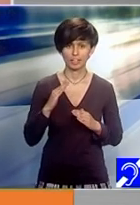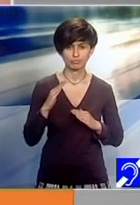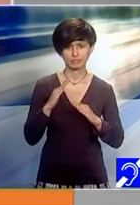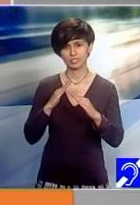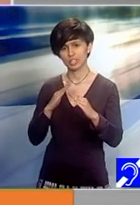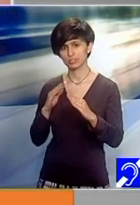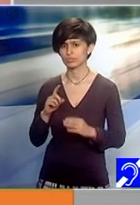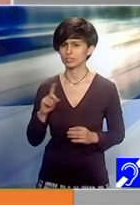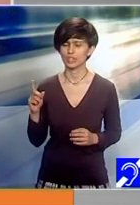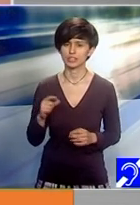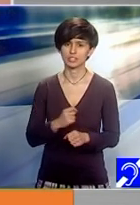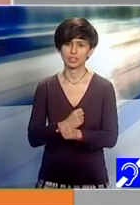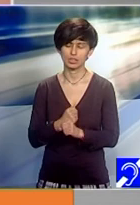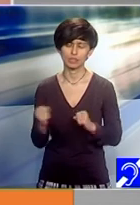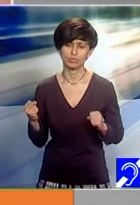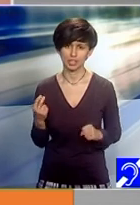stă foarte